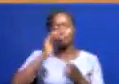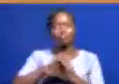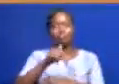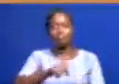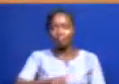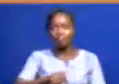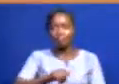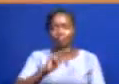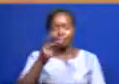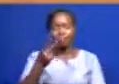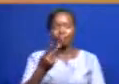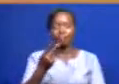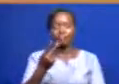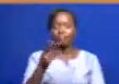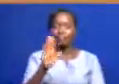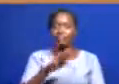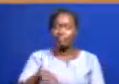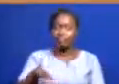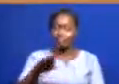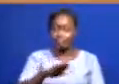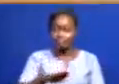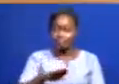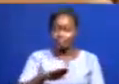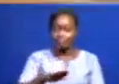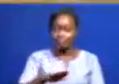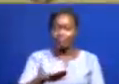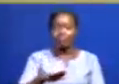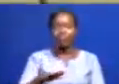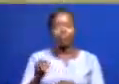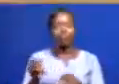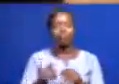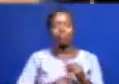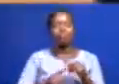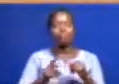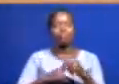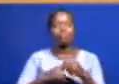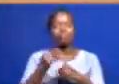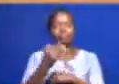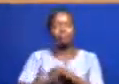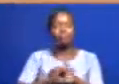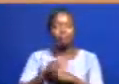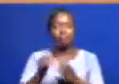The second edition of Western Regional Tournament is slated for July in Busia County